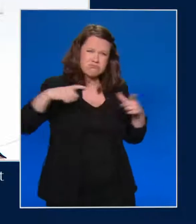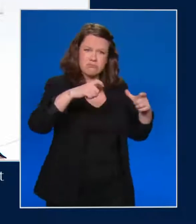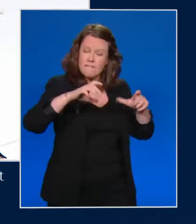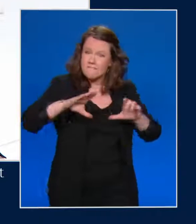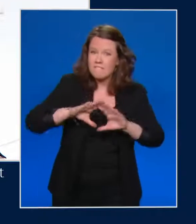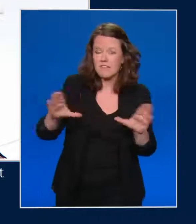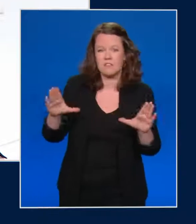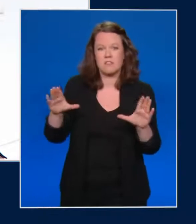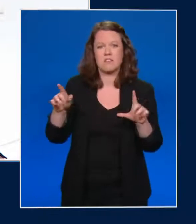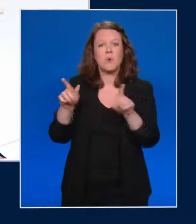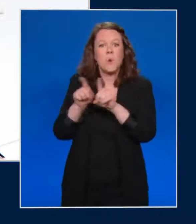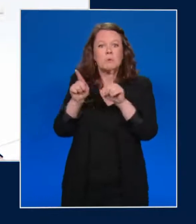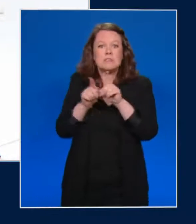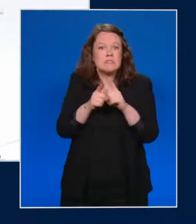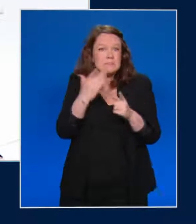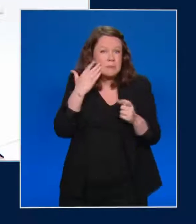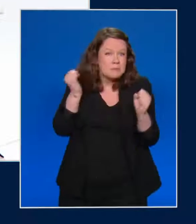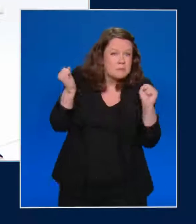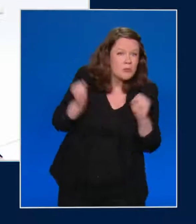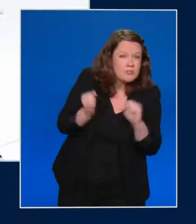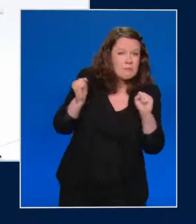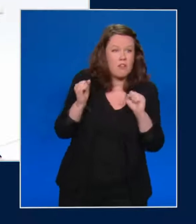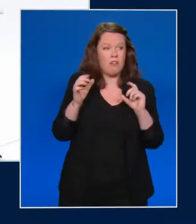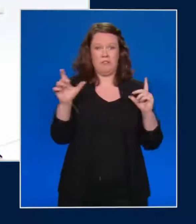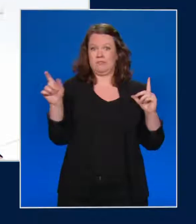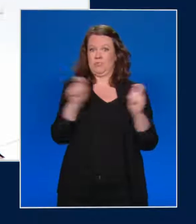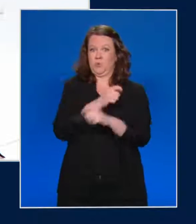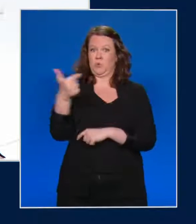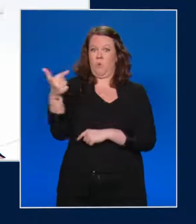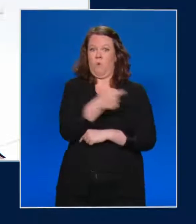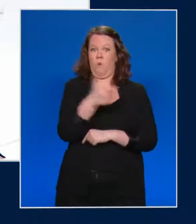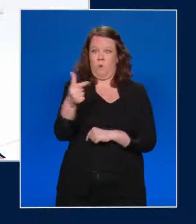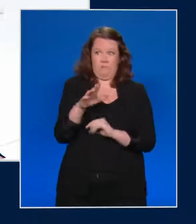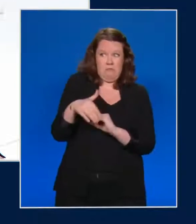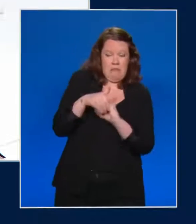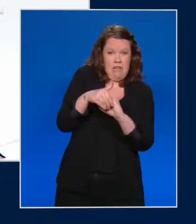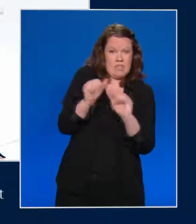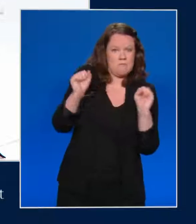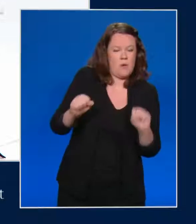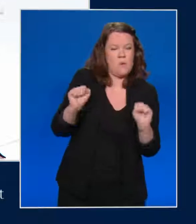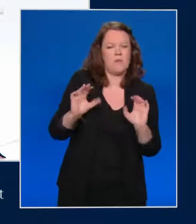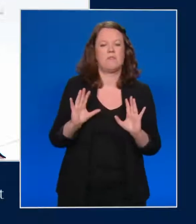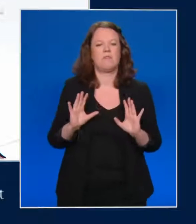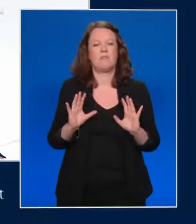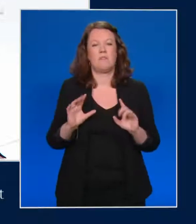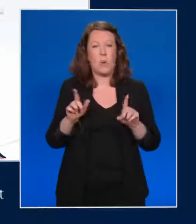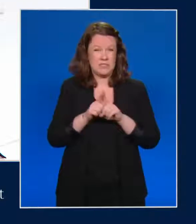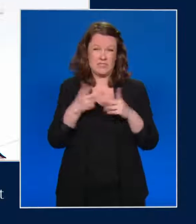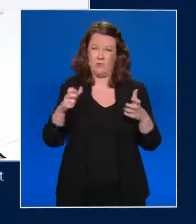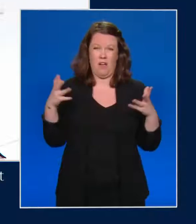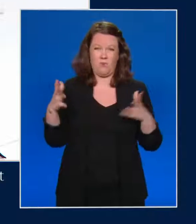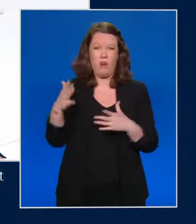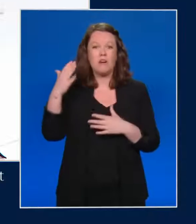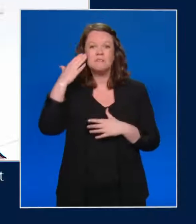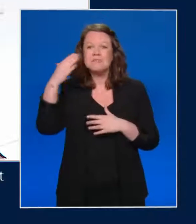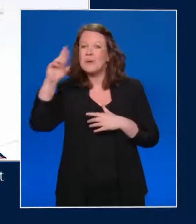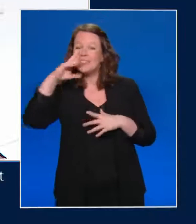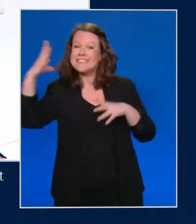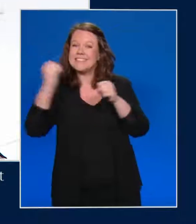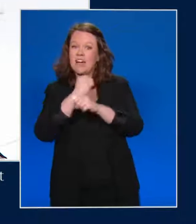autant que la france le peut dans le cadre des pourparlers en cours et pour prévenir la contagion et l'élargissement